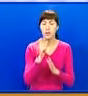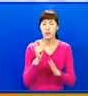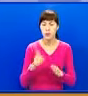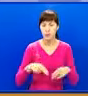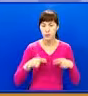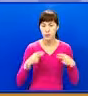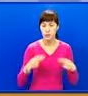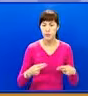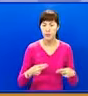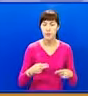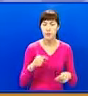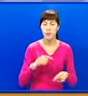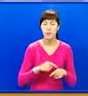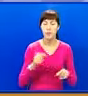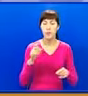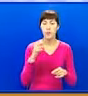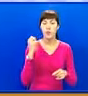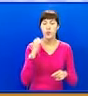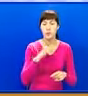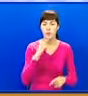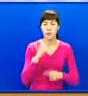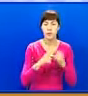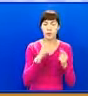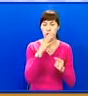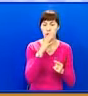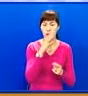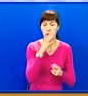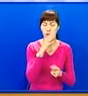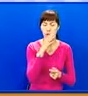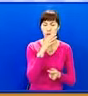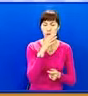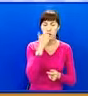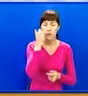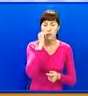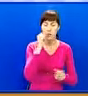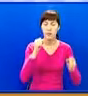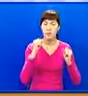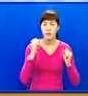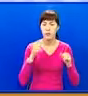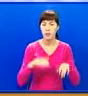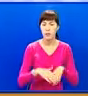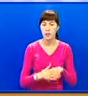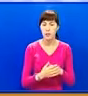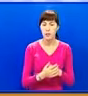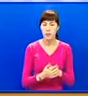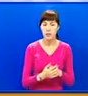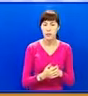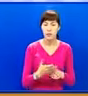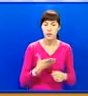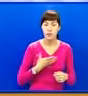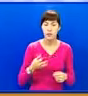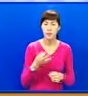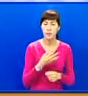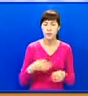беретін әсері өте көп. Ендігі кезекте осы ескірген спортты қазір жаңартып, біздің